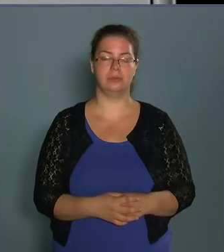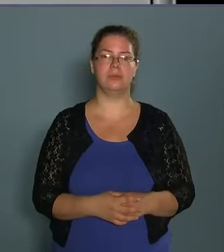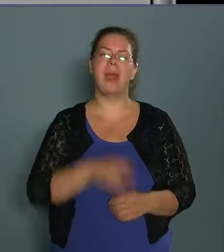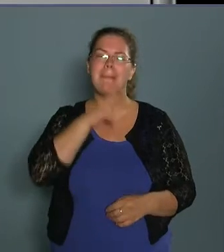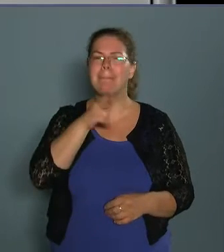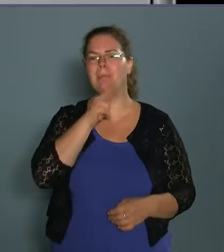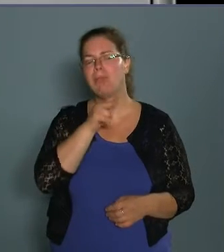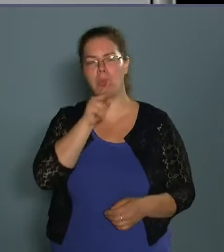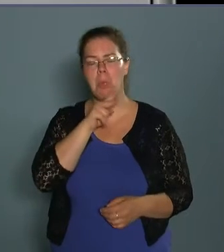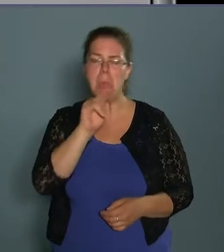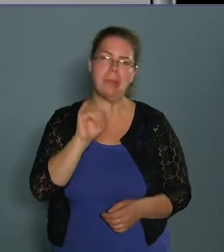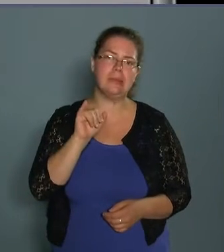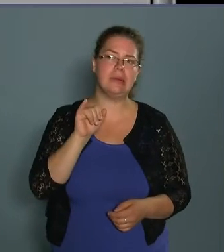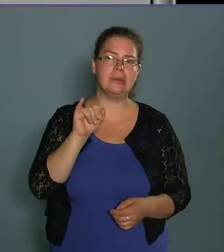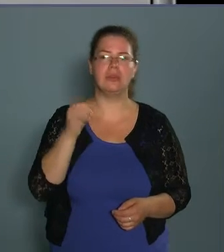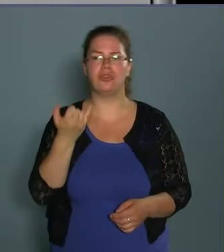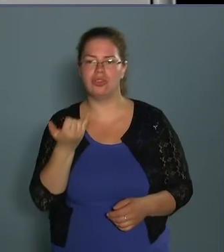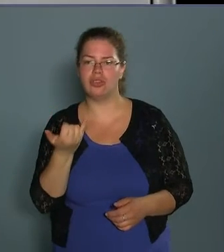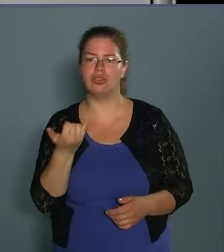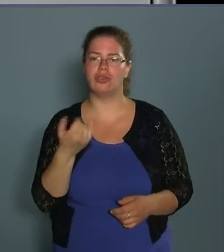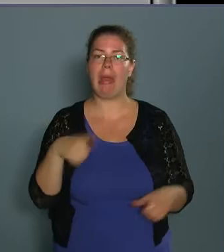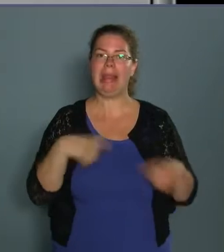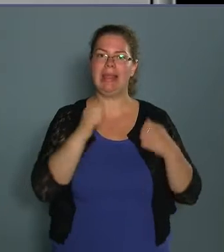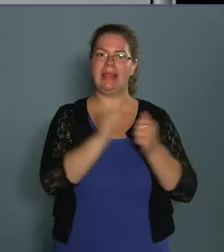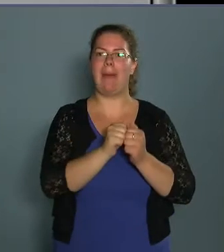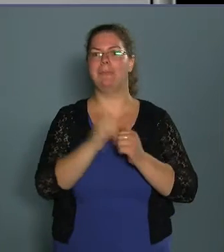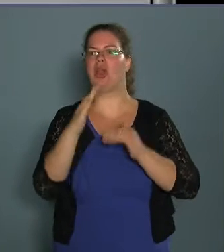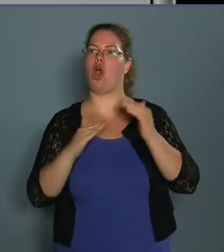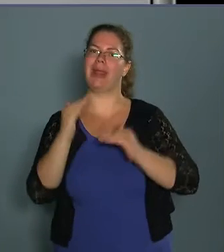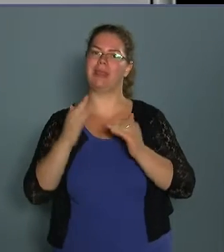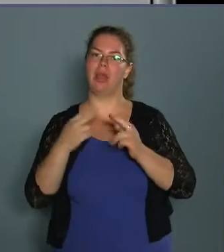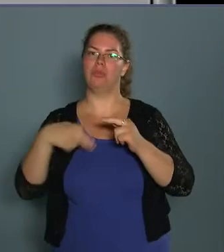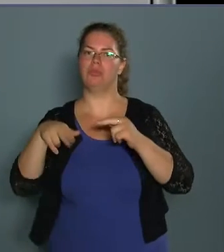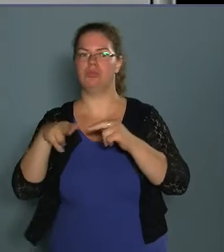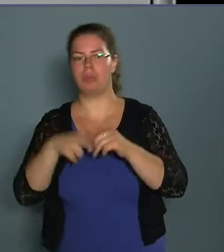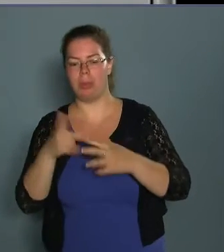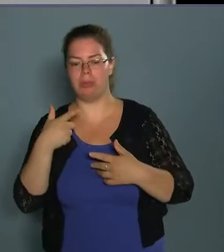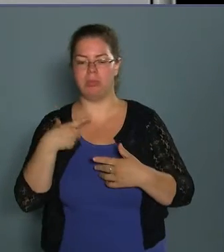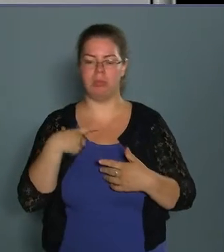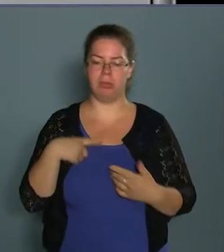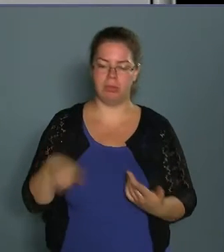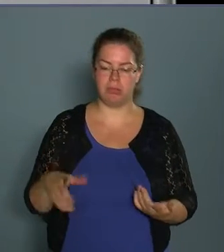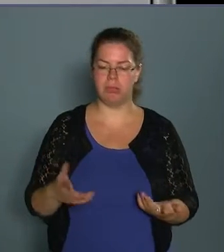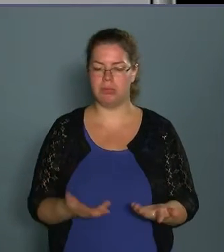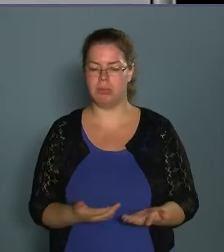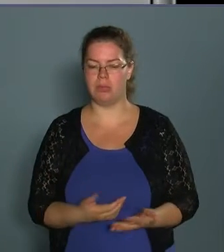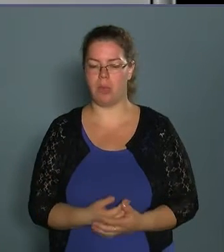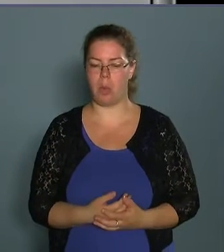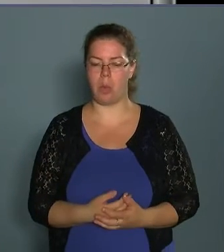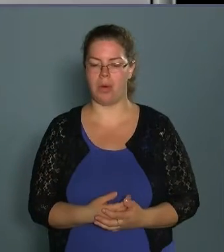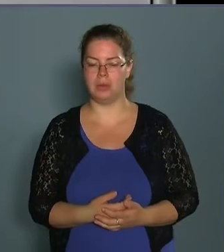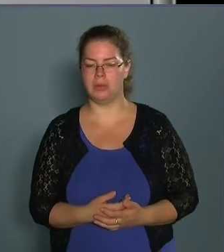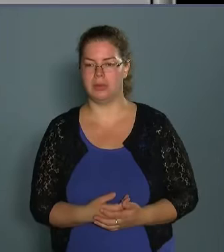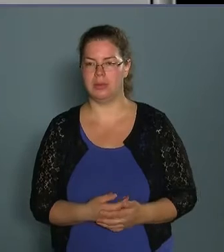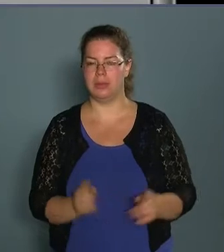a panasz is a létszámmal arányban több volt, mint ennél